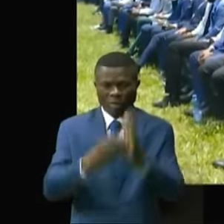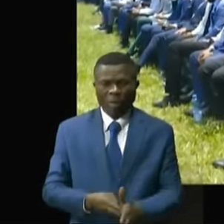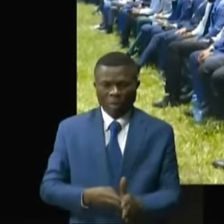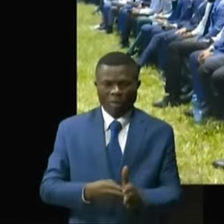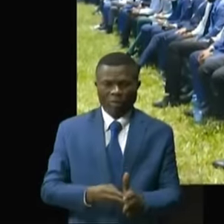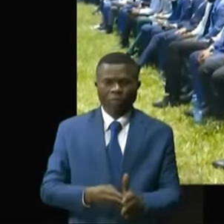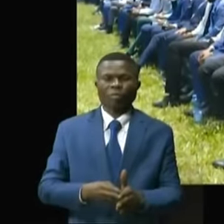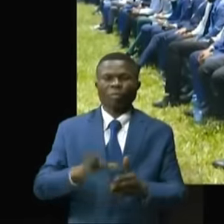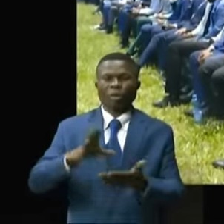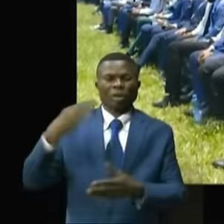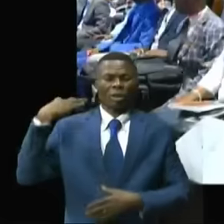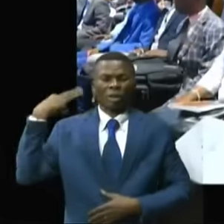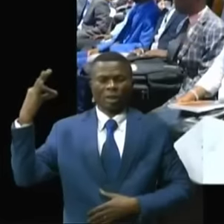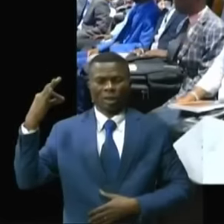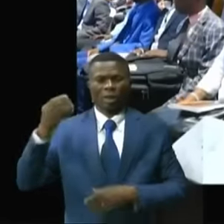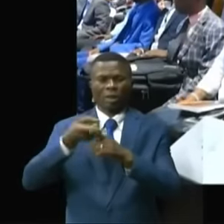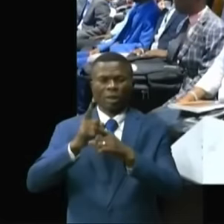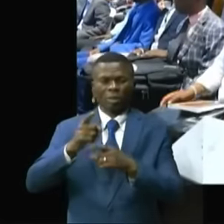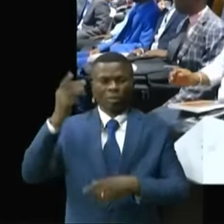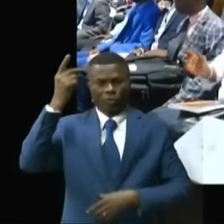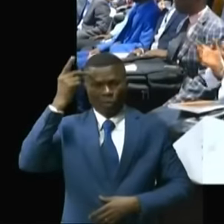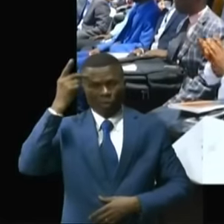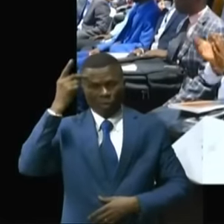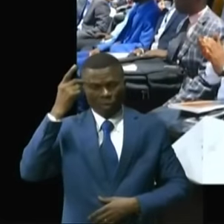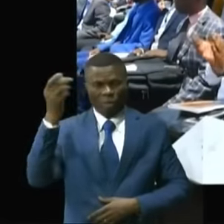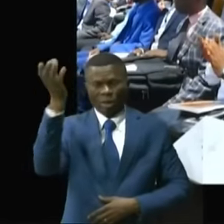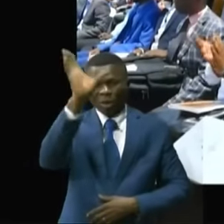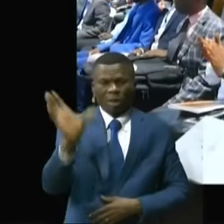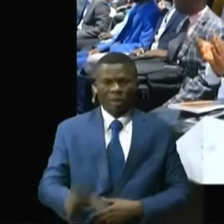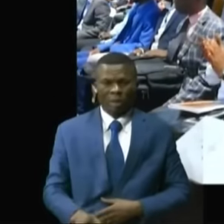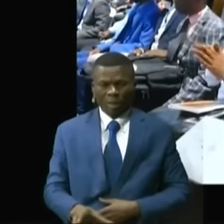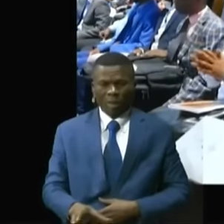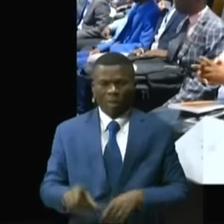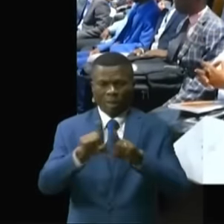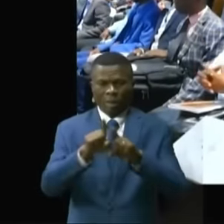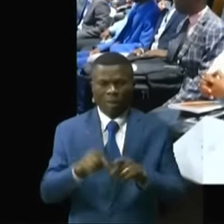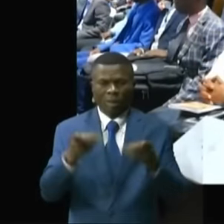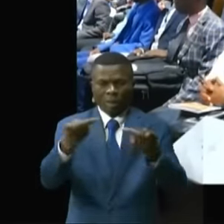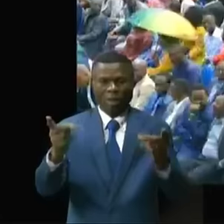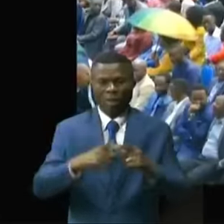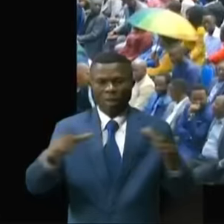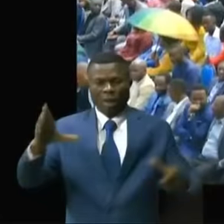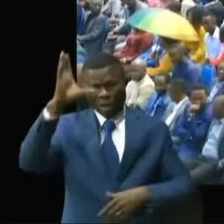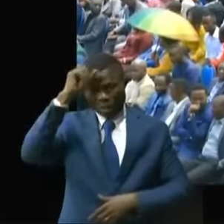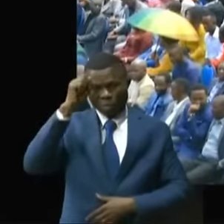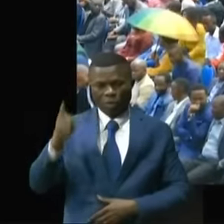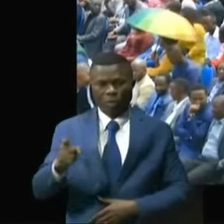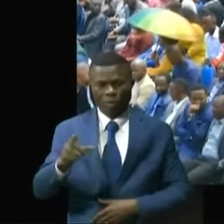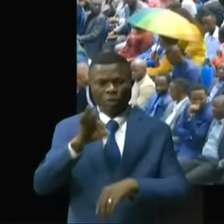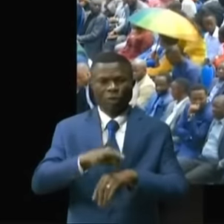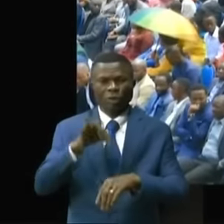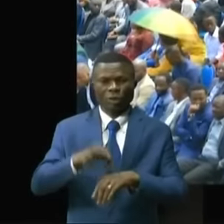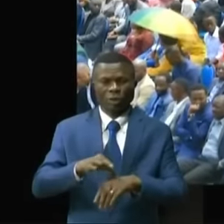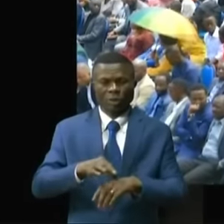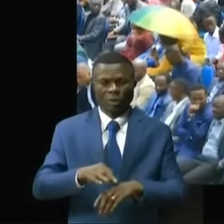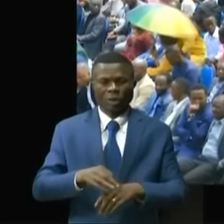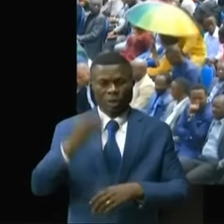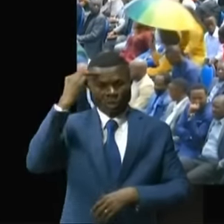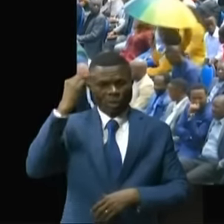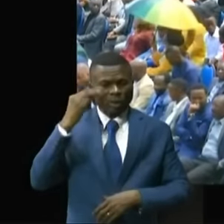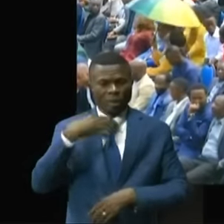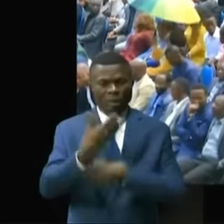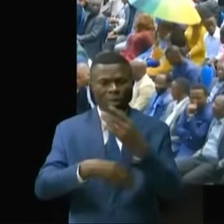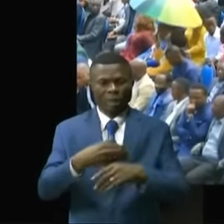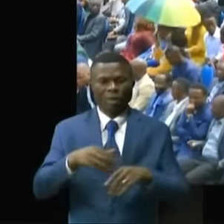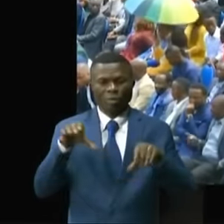laoréas issus de la capitale du Congo central et de l'espace grand bandundou occasion pour la patron de l'emploi en